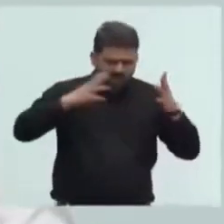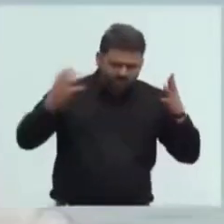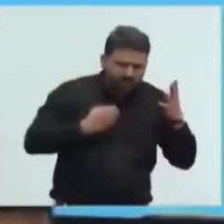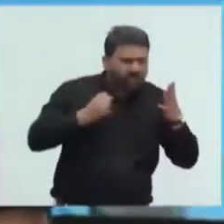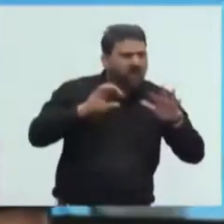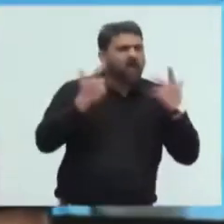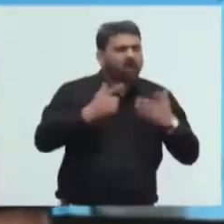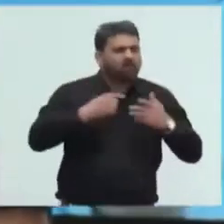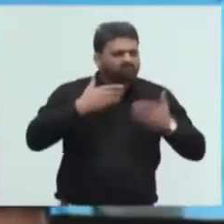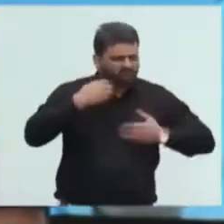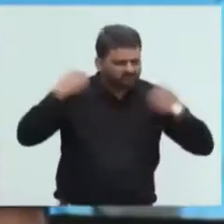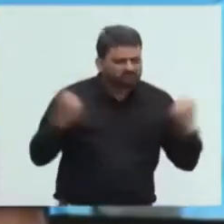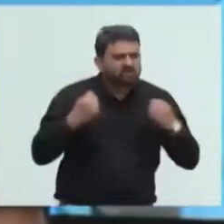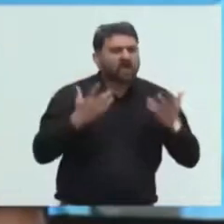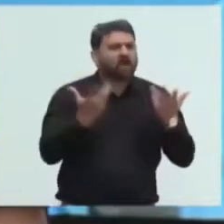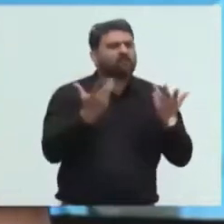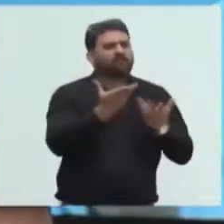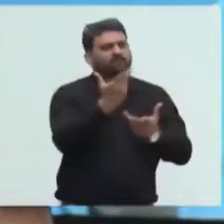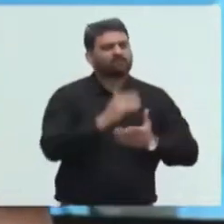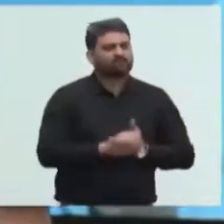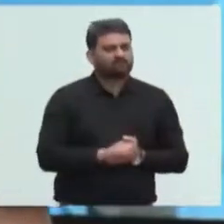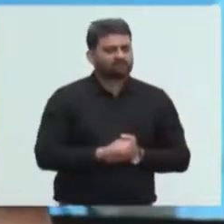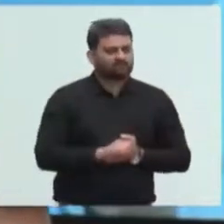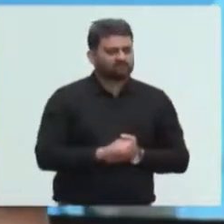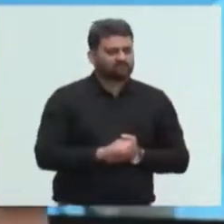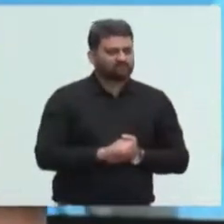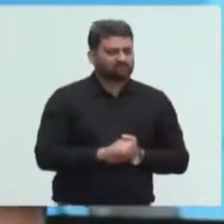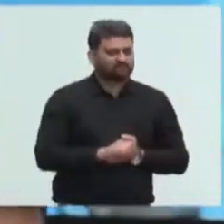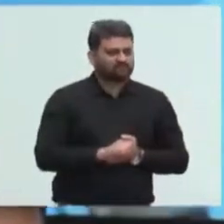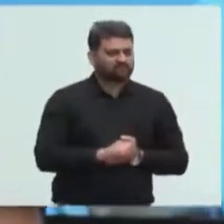है आपके अ हुआ था